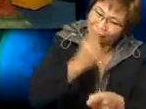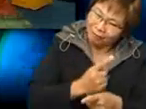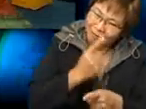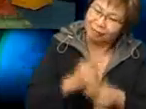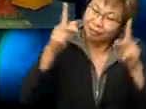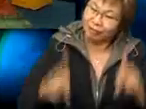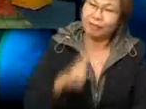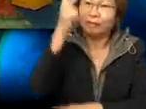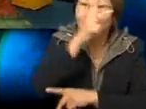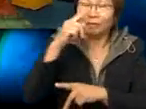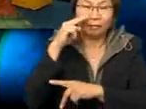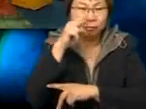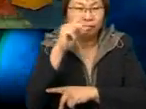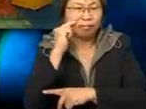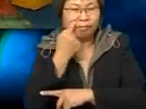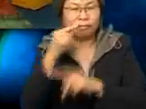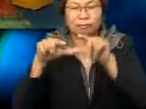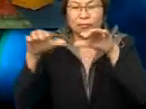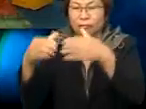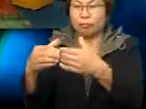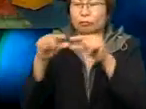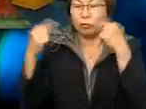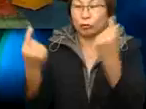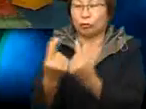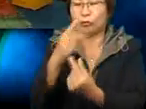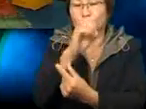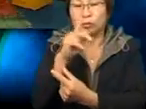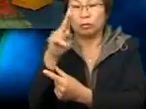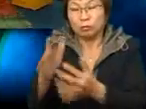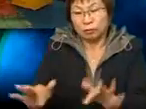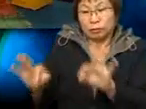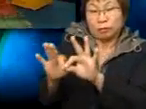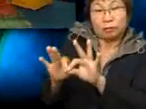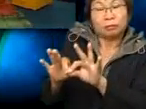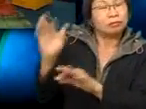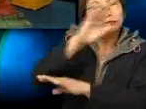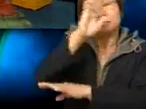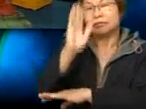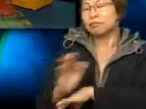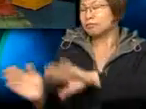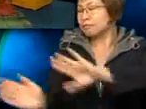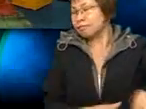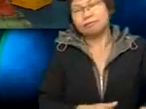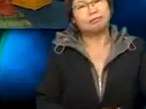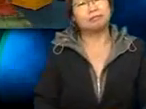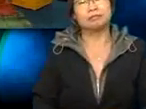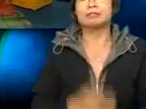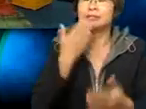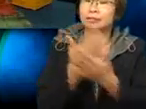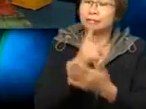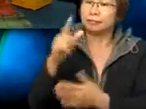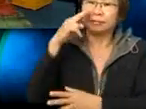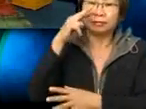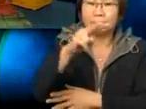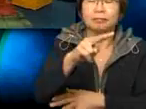Betul. Pihak kerajaan memandang serius akan golongan kurang upaya. Kepentingan mereka tidak pernah dipinggirkan.